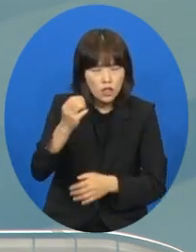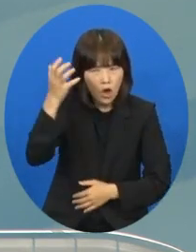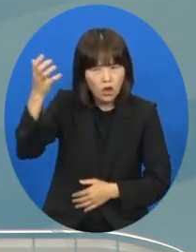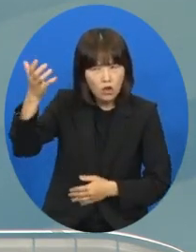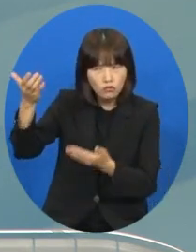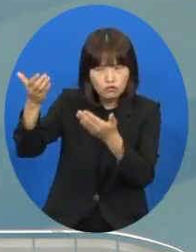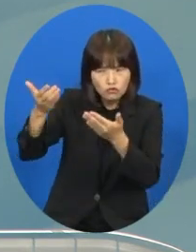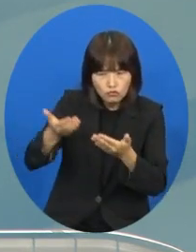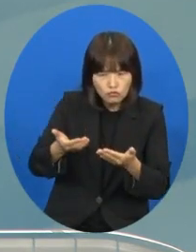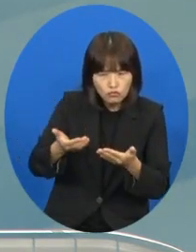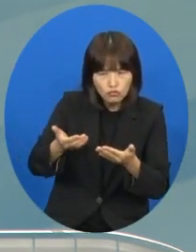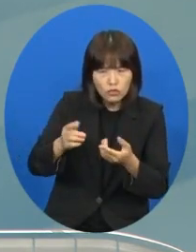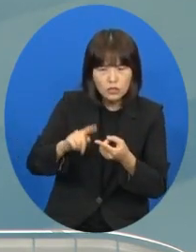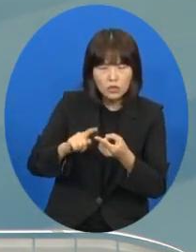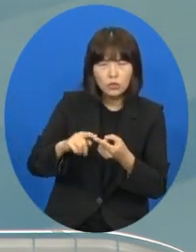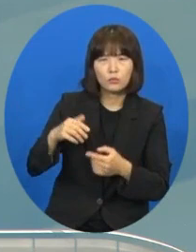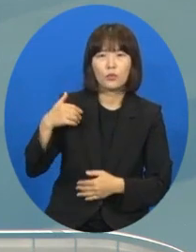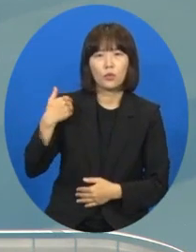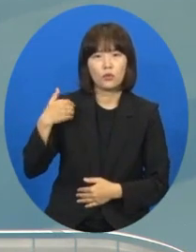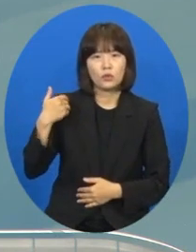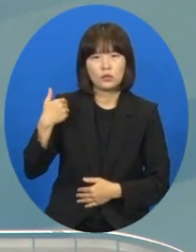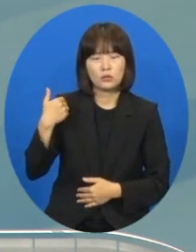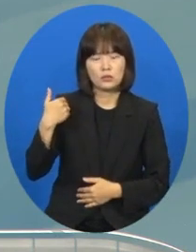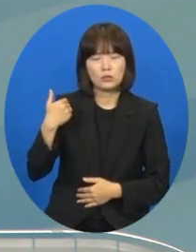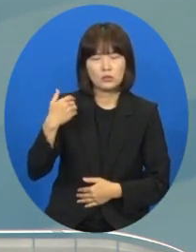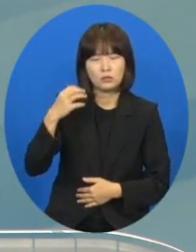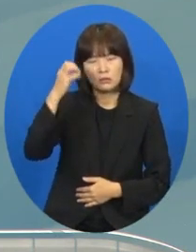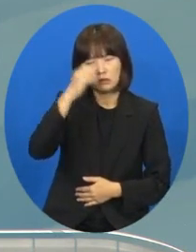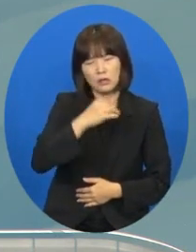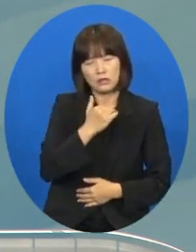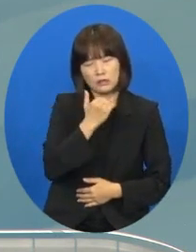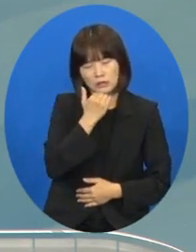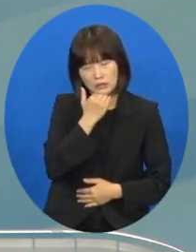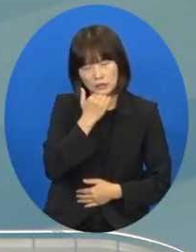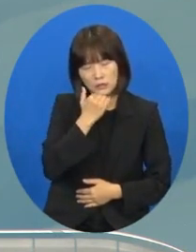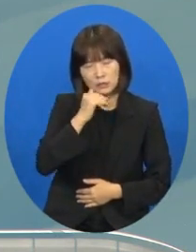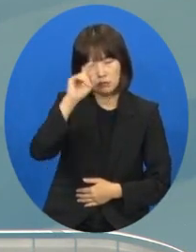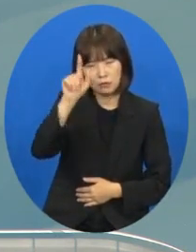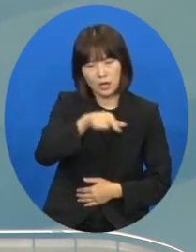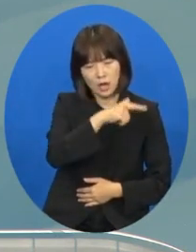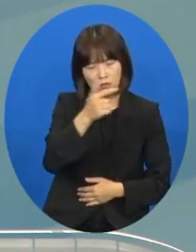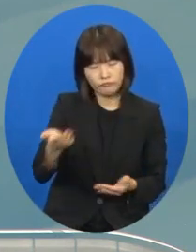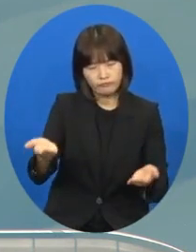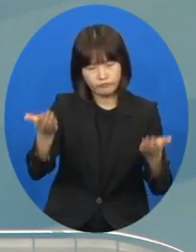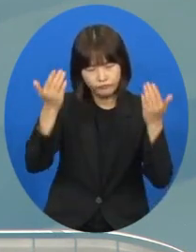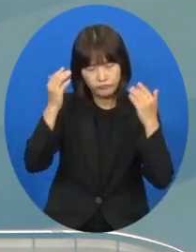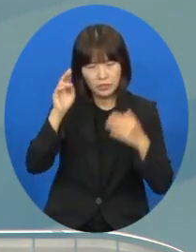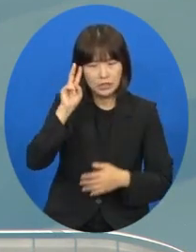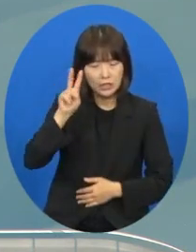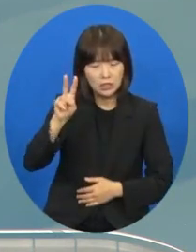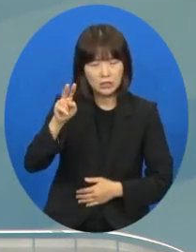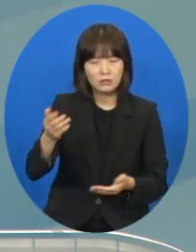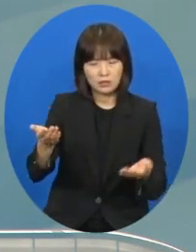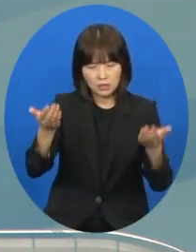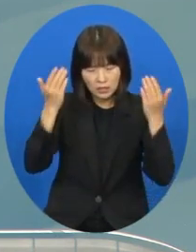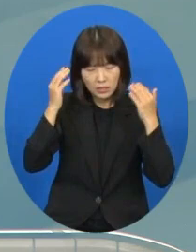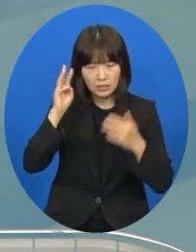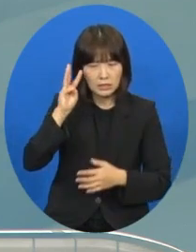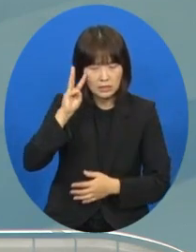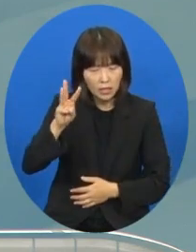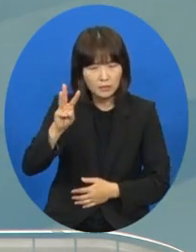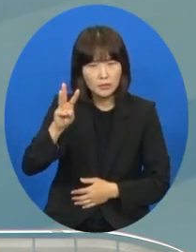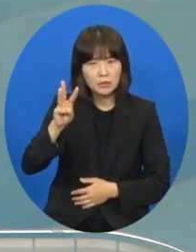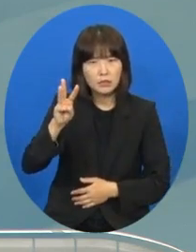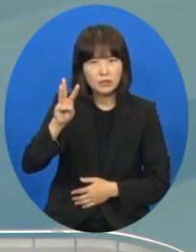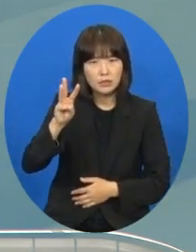주실지 모르는 그런 기다림. 하루가 지났습니다. 이틀이 지났습니다. 3일이